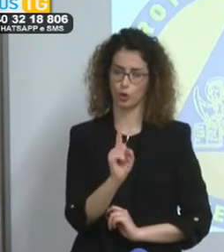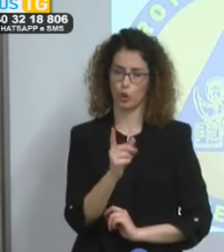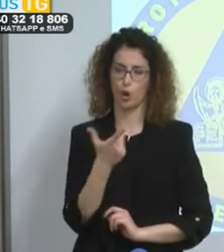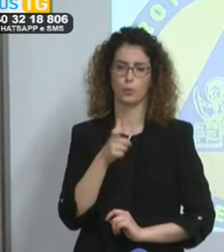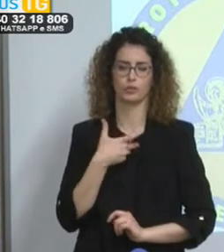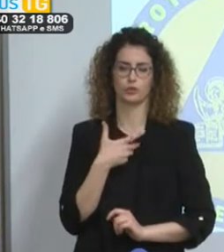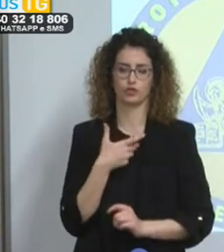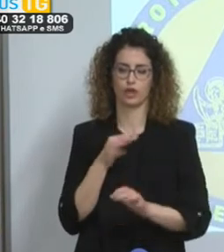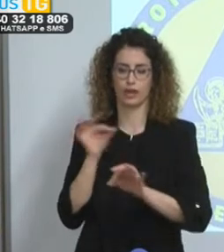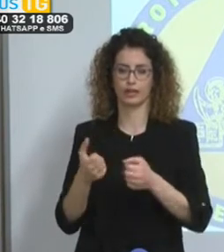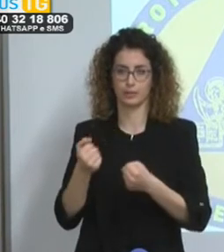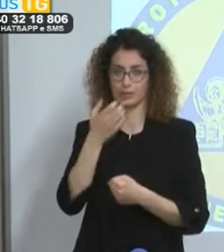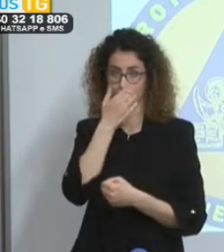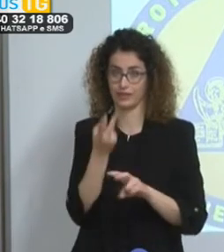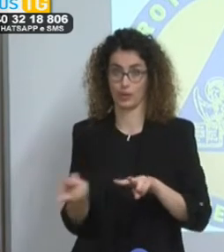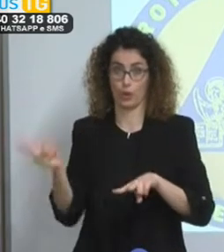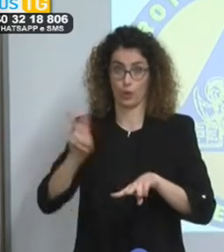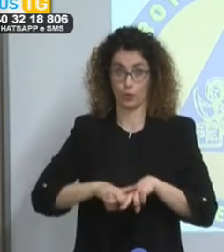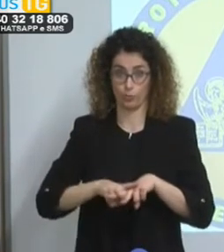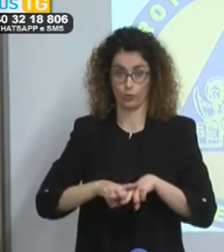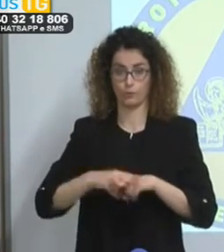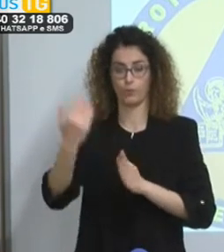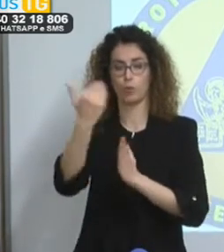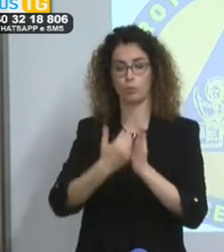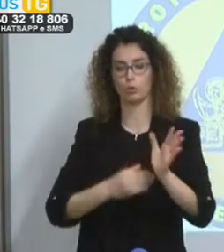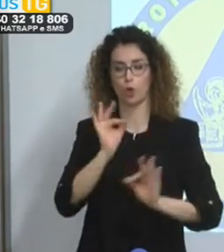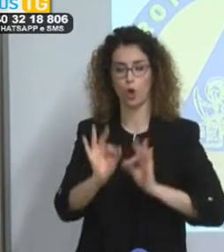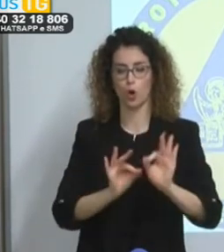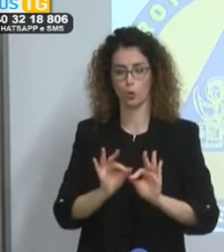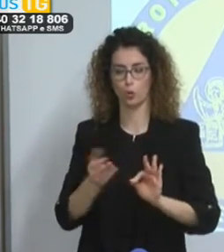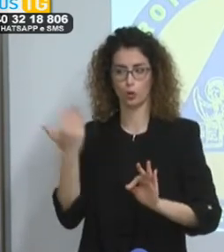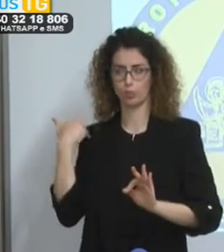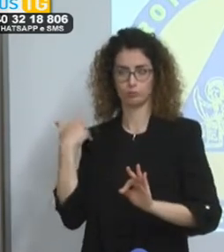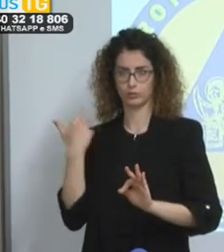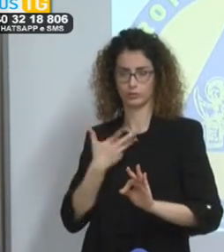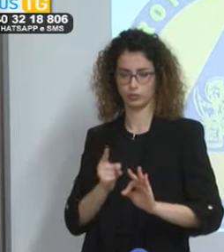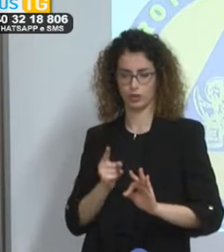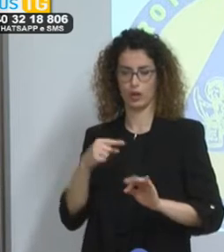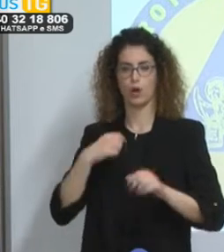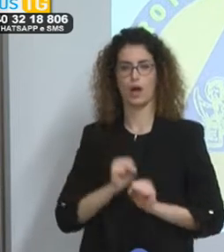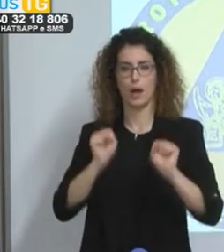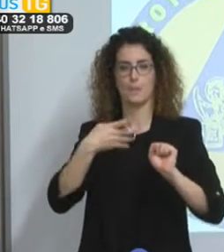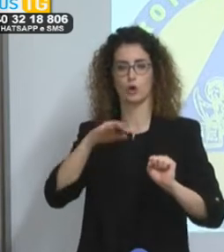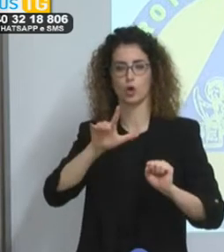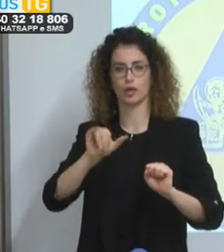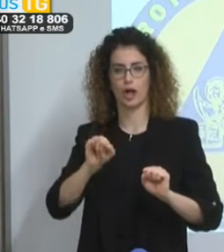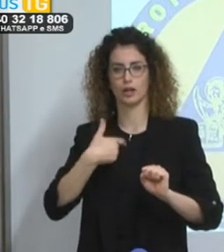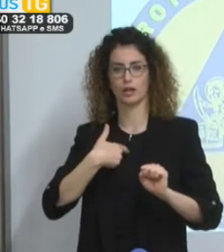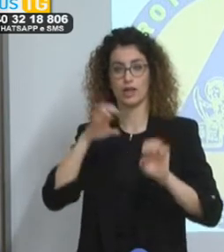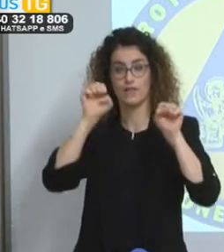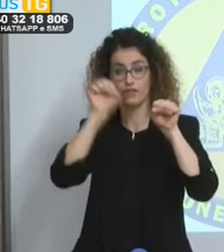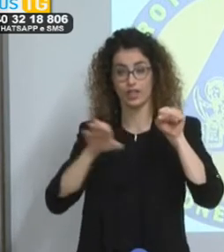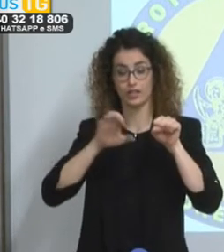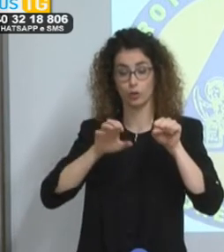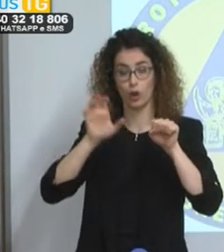terapie intensive raddoppiate, abbiamo protocolli di cura che prima non avevamo, abbiamo i monoclonali, noi siamo la regione che usa più monoclonali